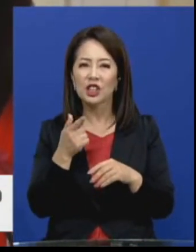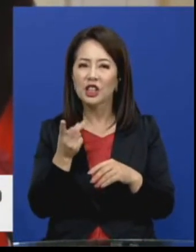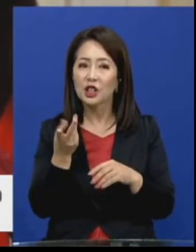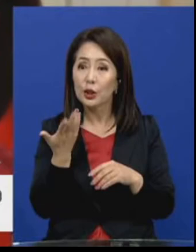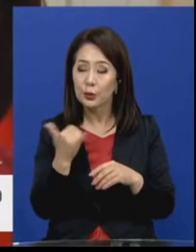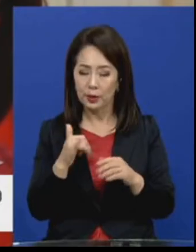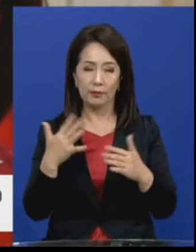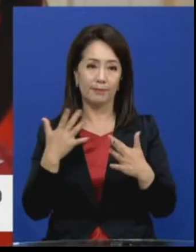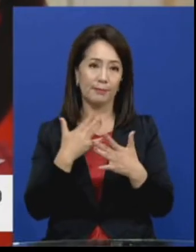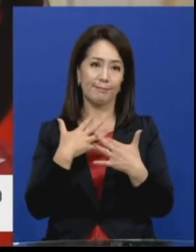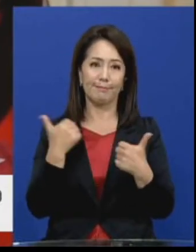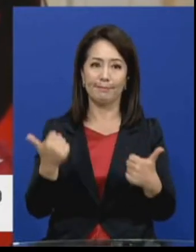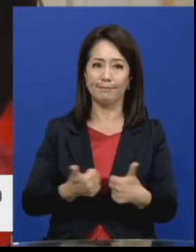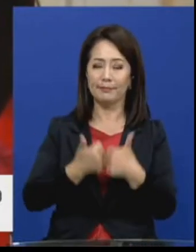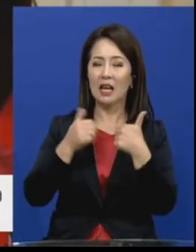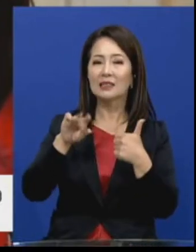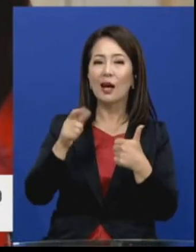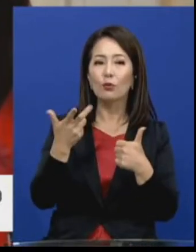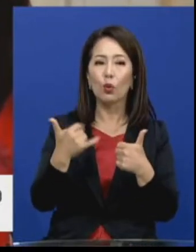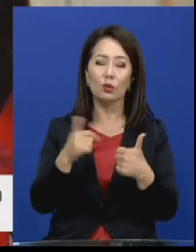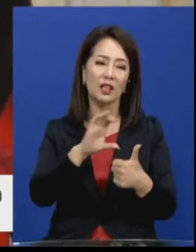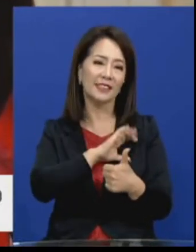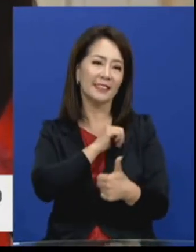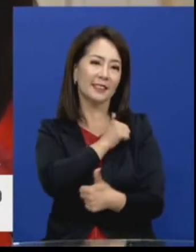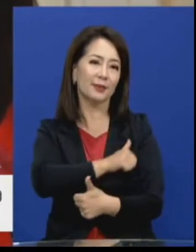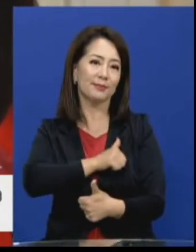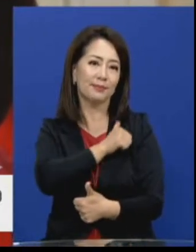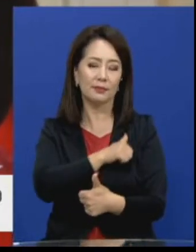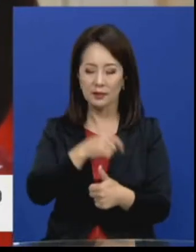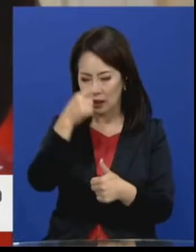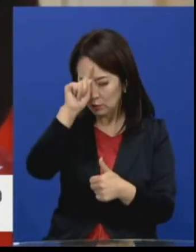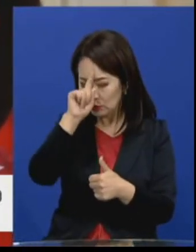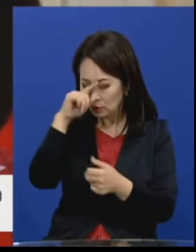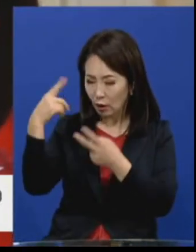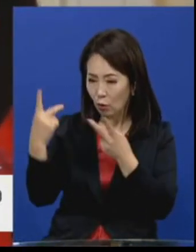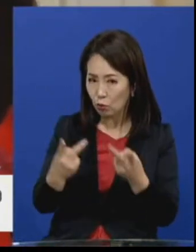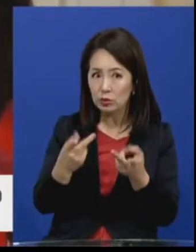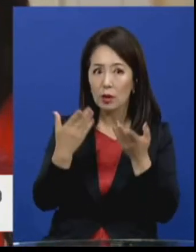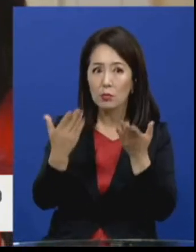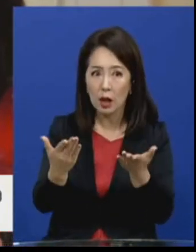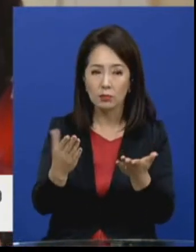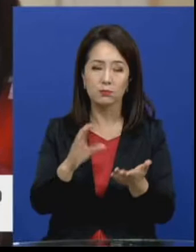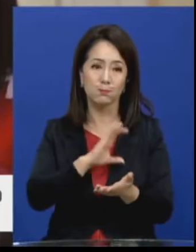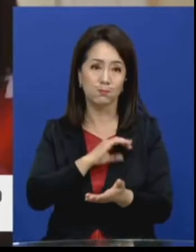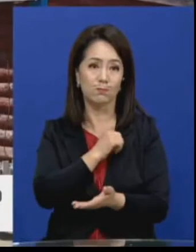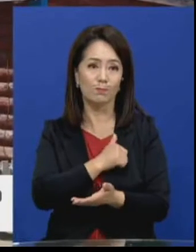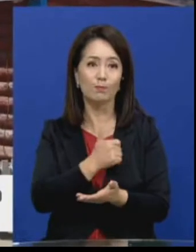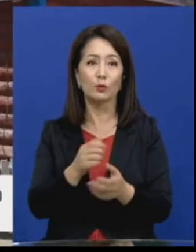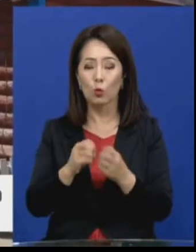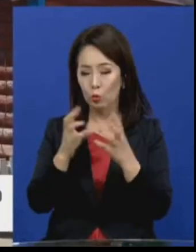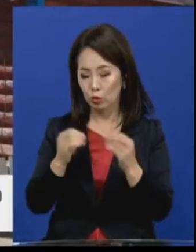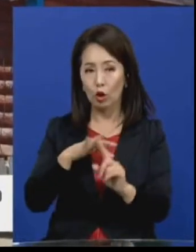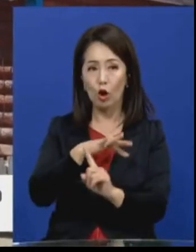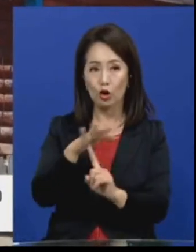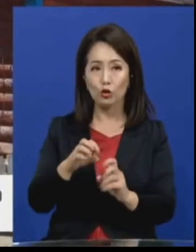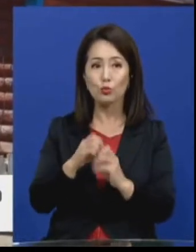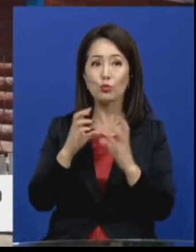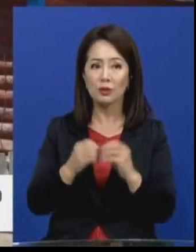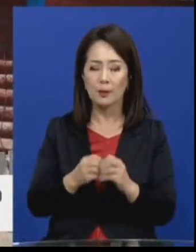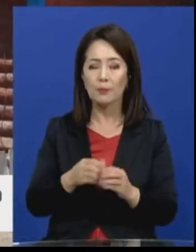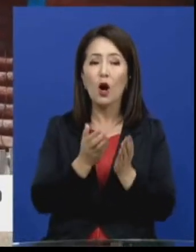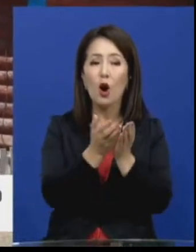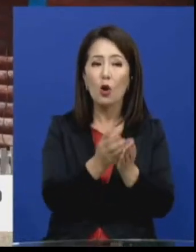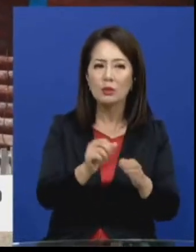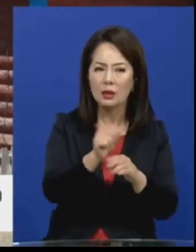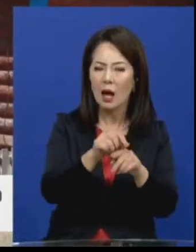тухын хангаад бүрэн ханамжтай одоо эмчилгээ хөшлөг явуулахад одоо таатай нөхцөл бүрдэж байна. Хүшгэл